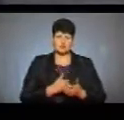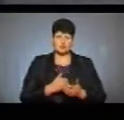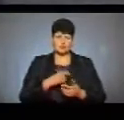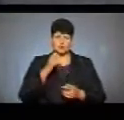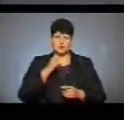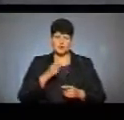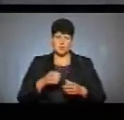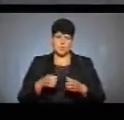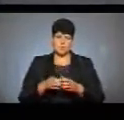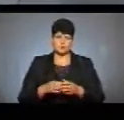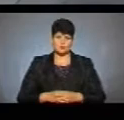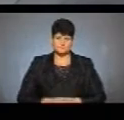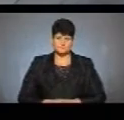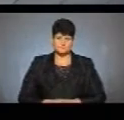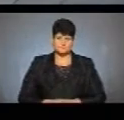корпусу.